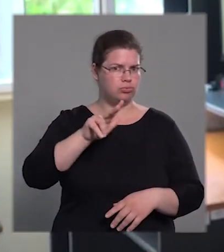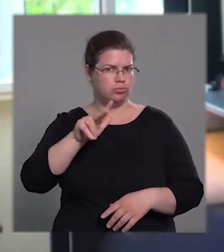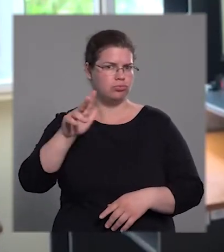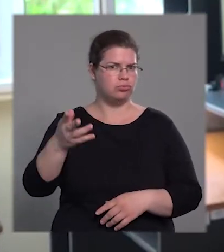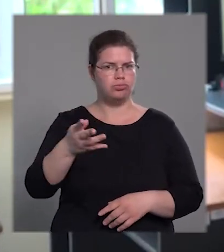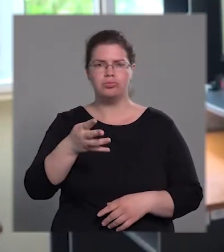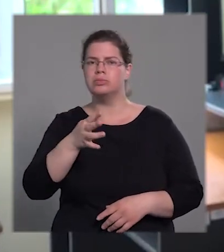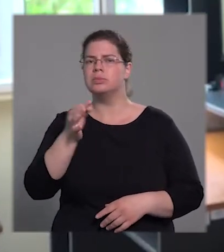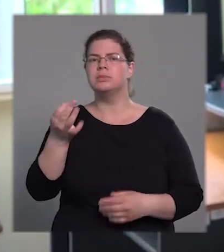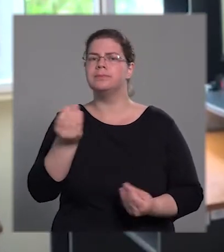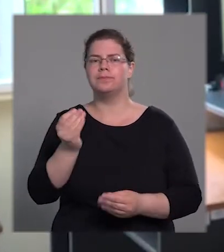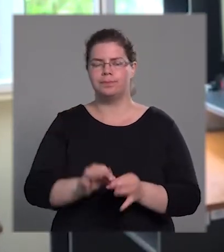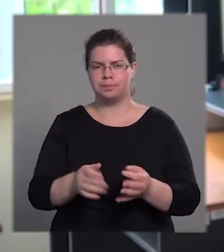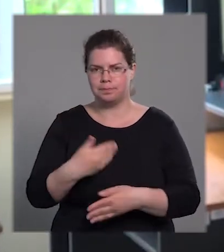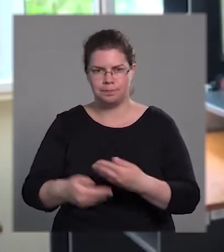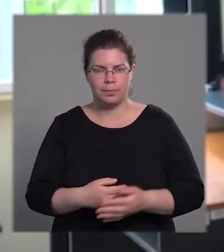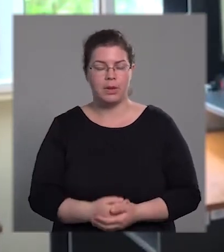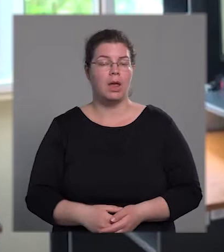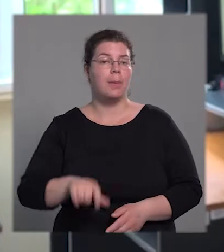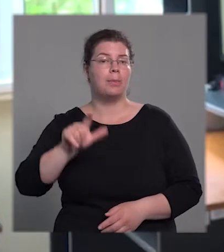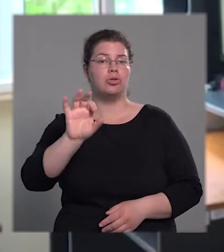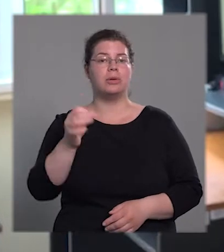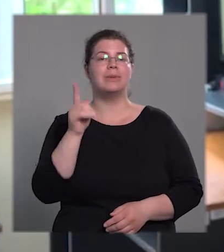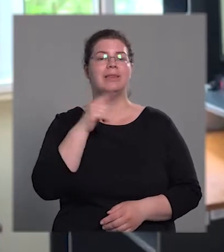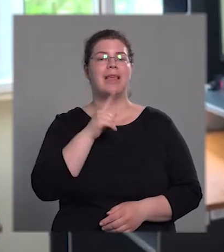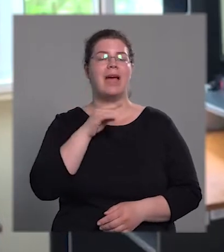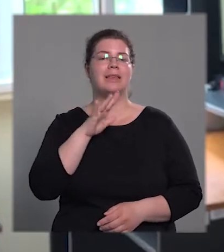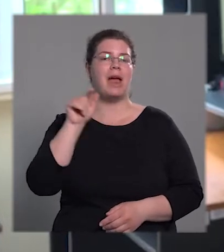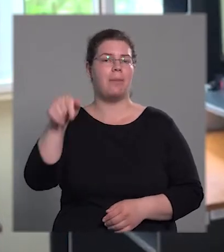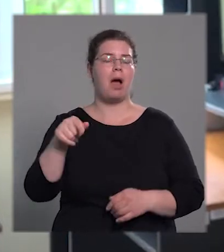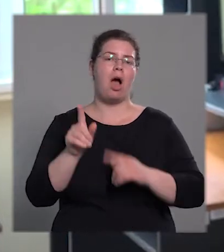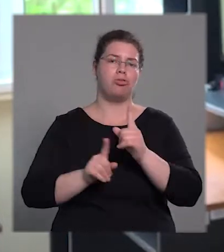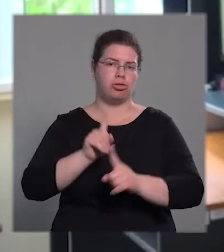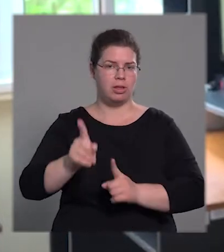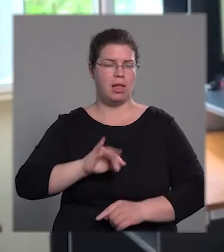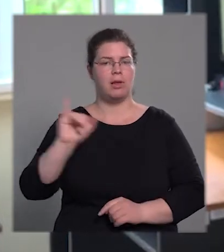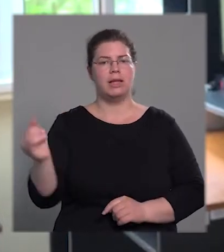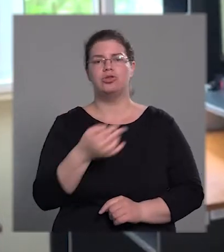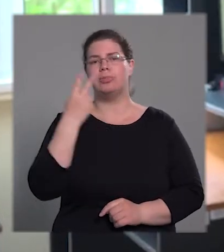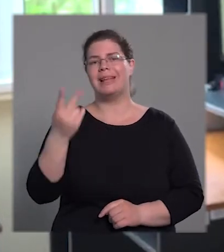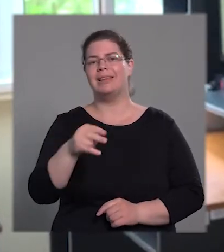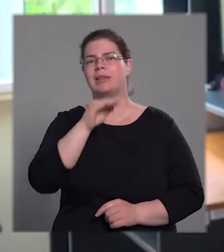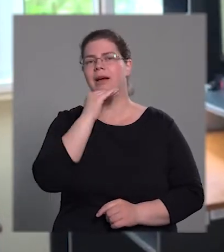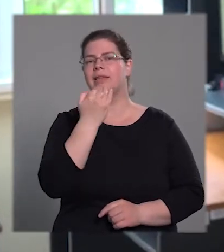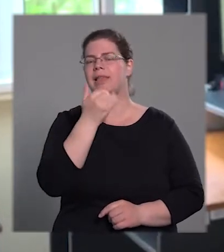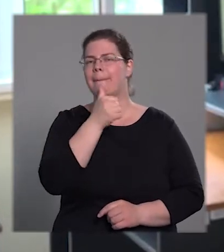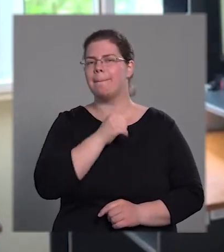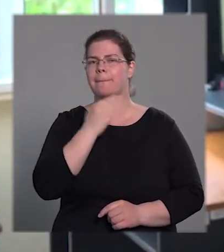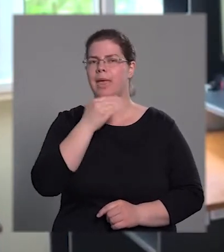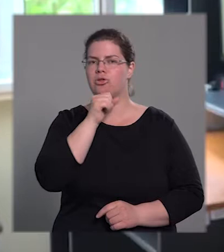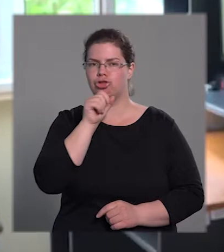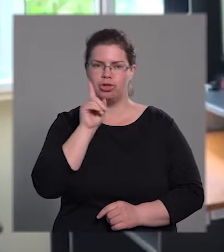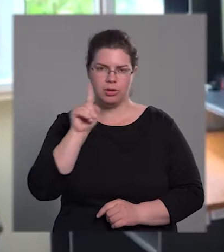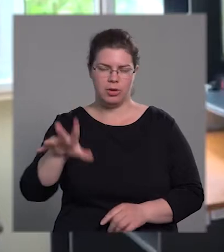mi történt? A második napon a Tátrában sétálgattunk, illetve megnéztük a Szepesi várat, a